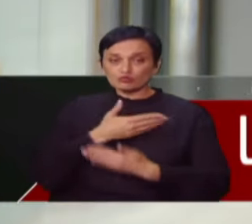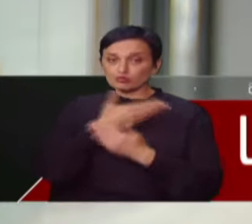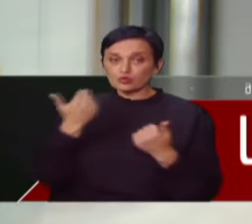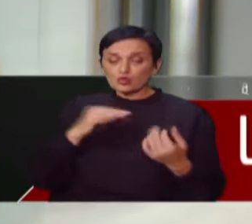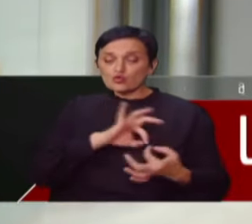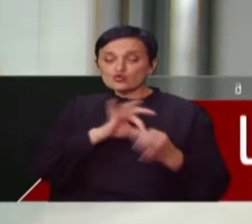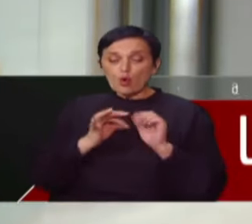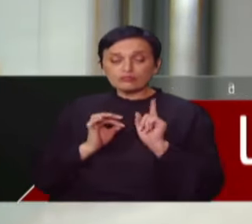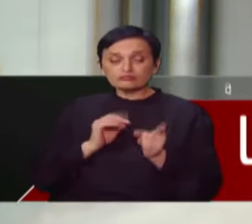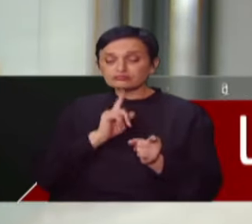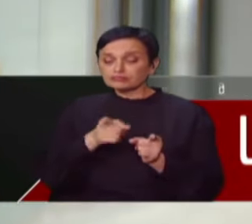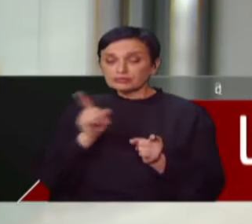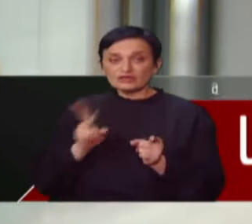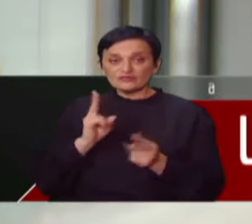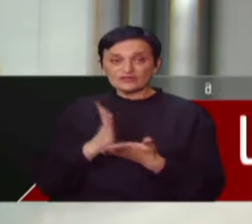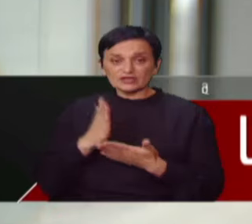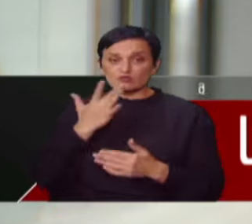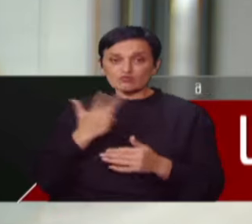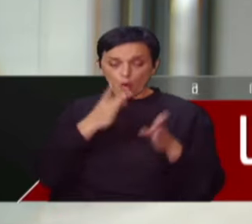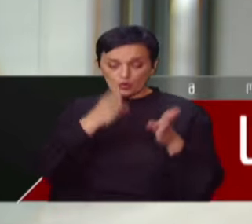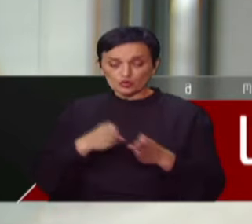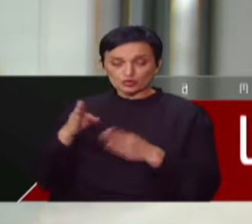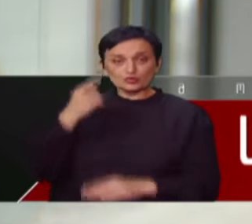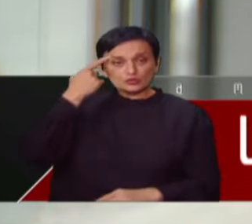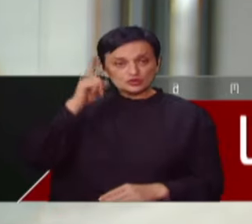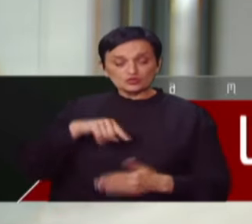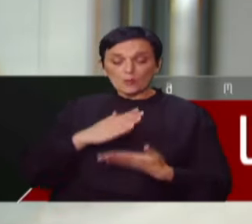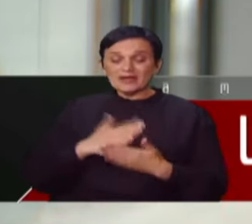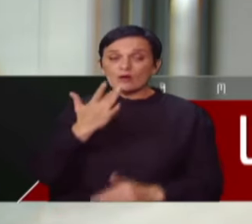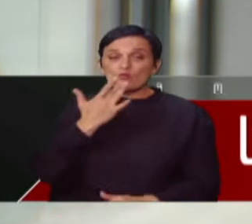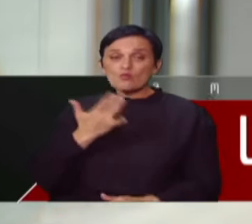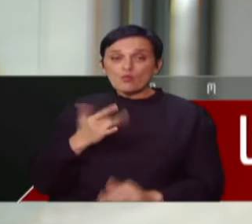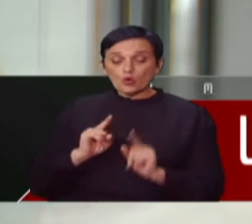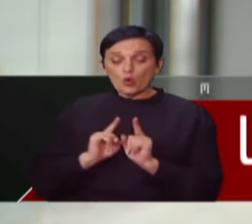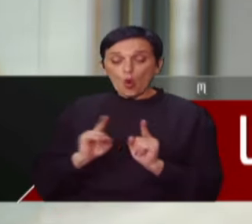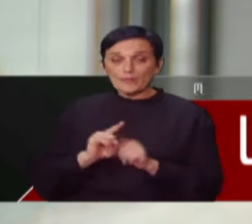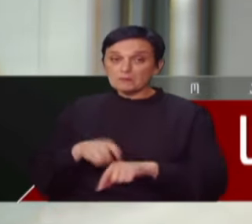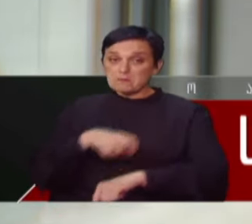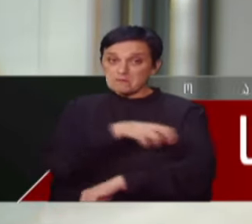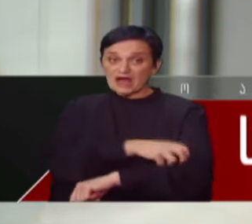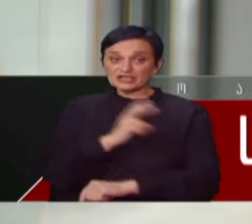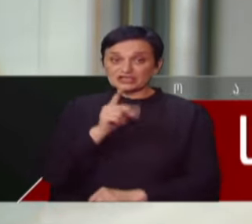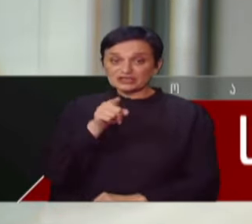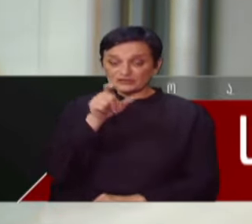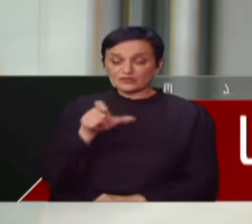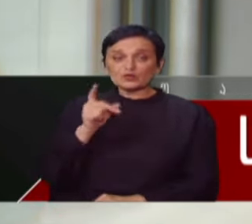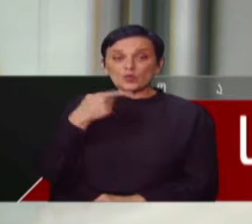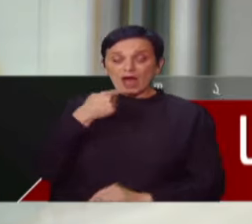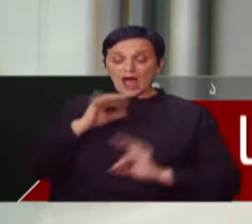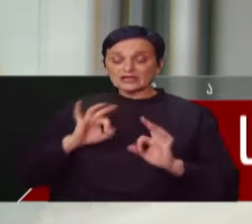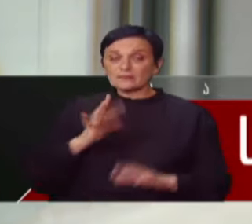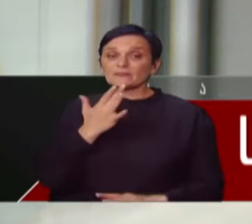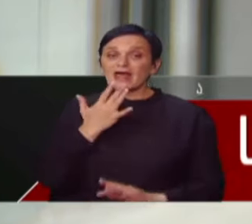კონკრეტულად ვინ არიან ეს პოლიტიკური სუბიექტები, თუმცა ცნობილი არის იმ პოლიტიკური ოპოზიციური პარტიების ვინაობა, რომლებიც აცხადებენ,